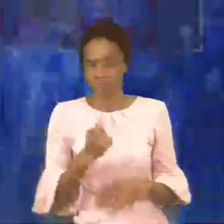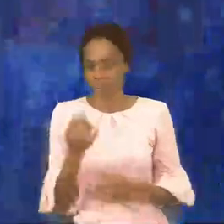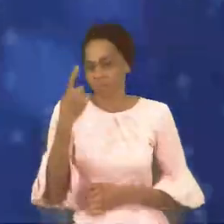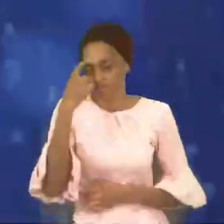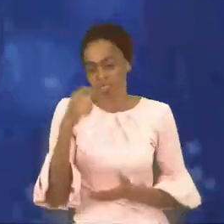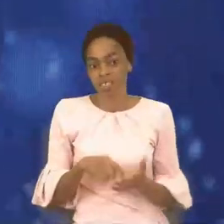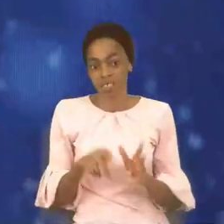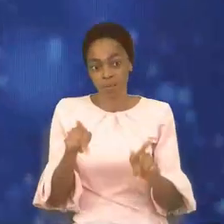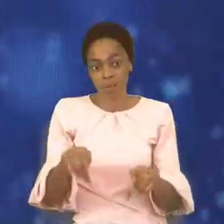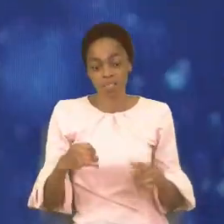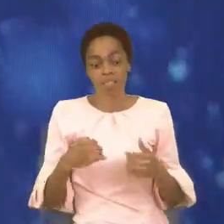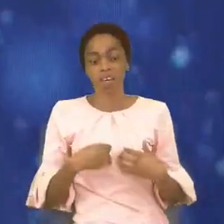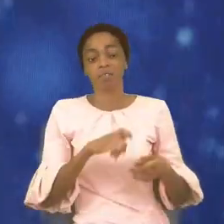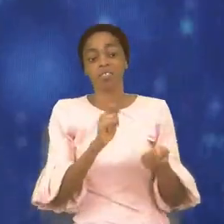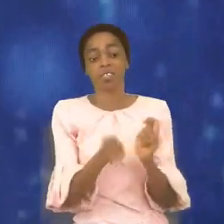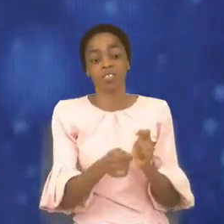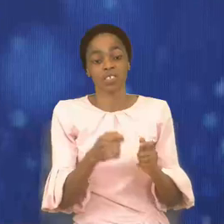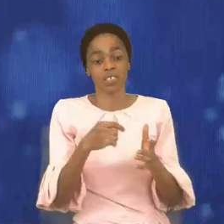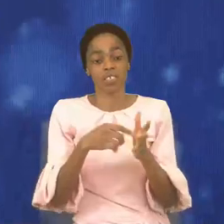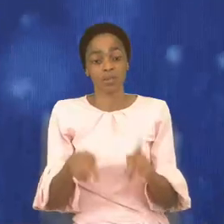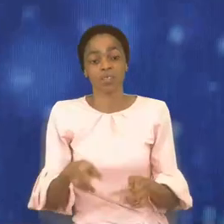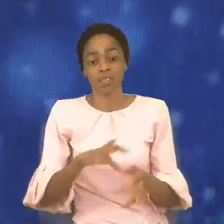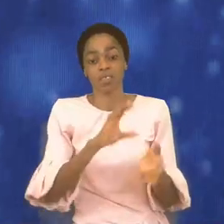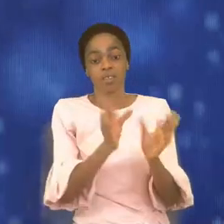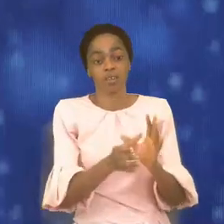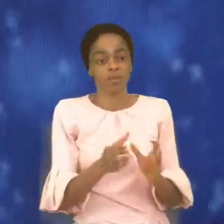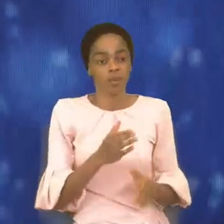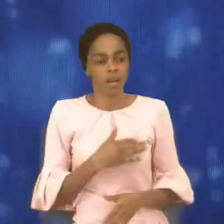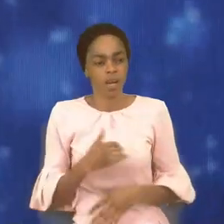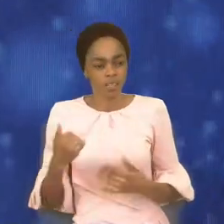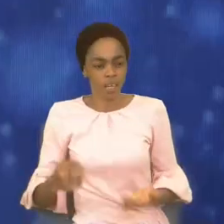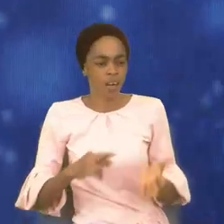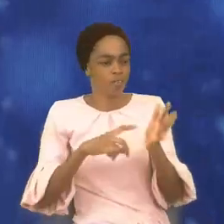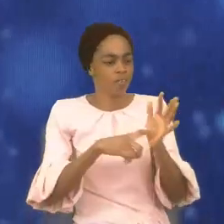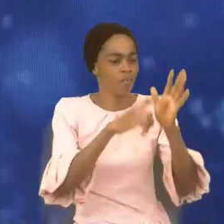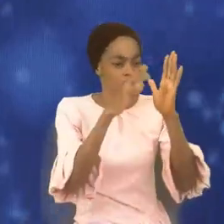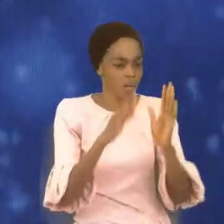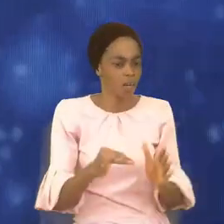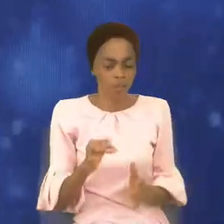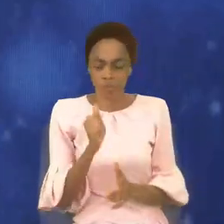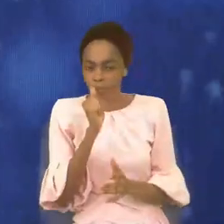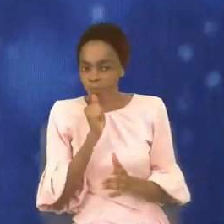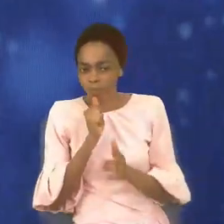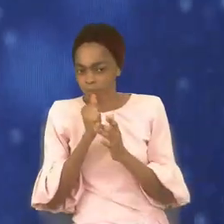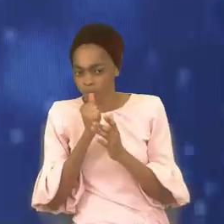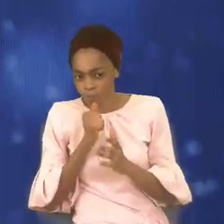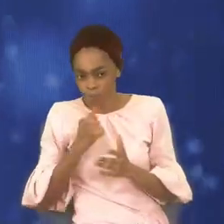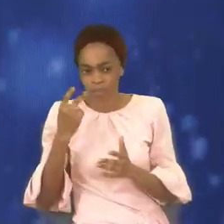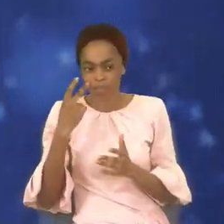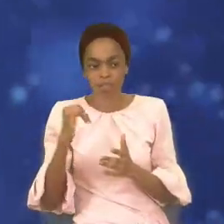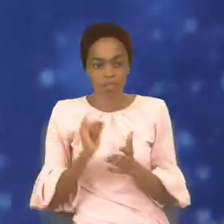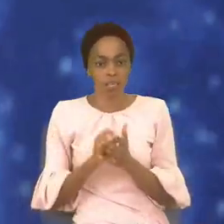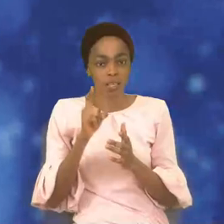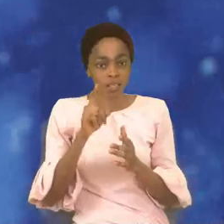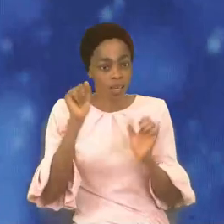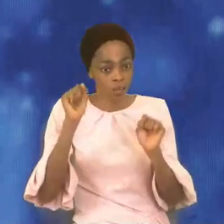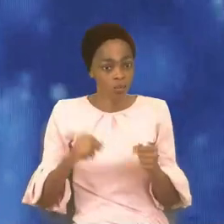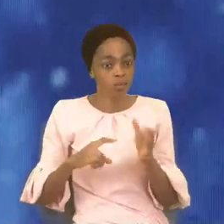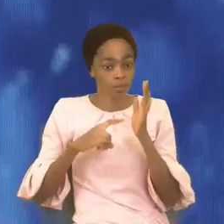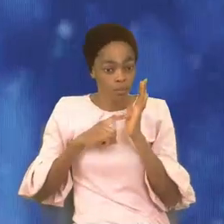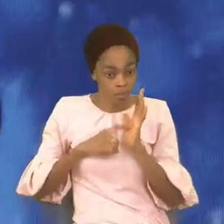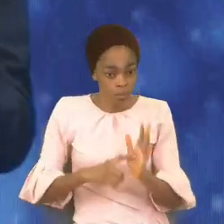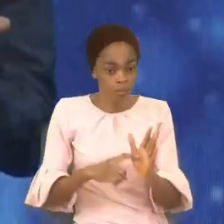avait un changement de pensée, qu'il avait un changement de cœur. Et il révèle les secrets puisque tu as pu découvrir